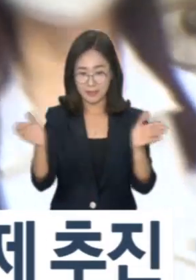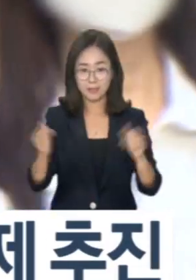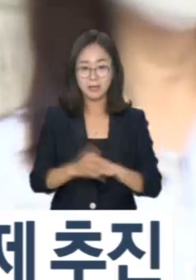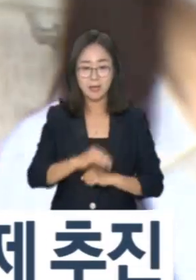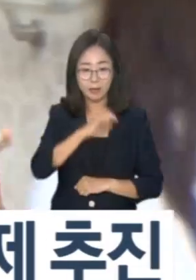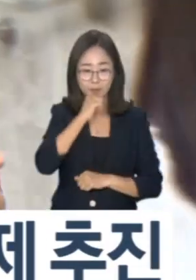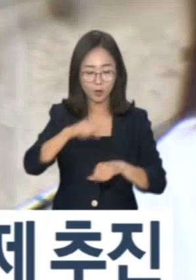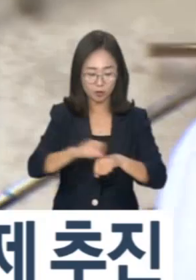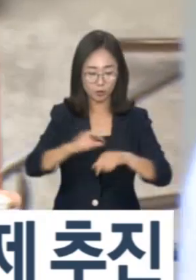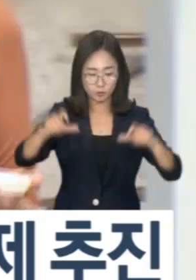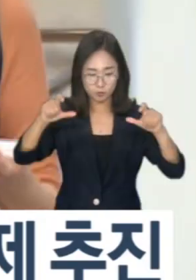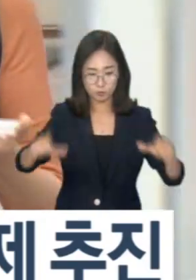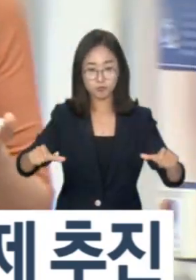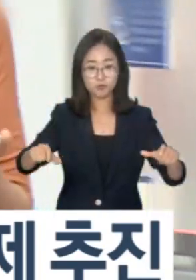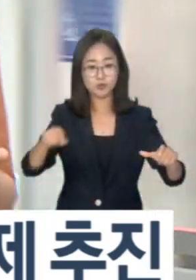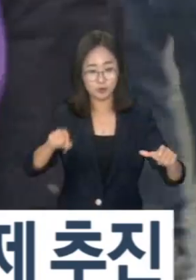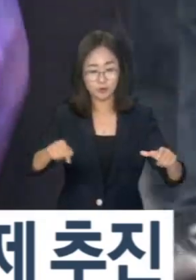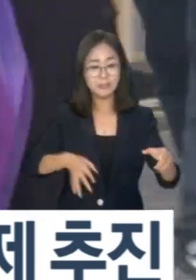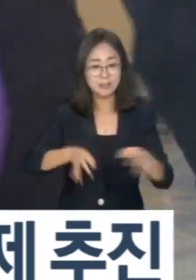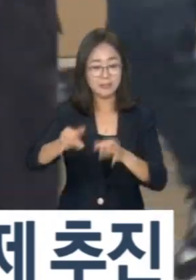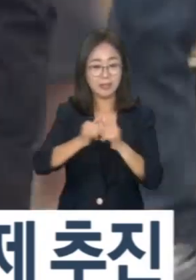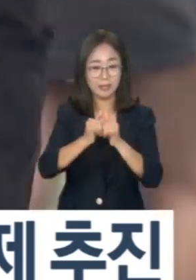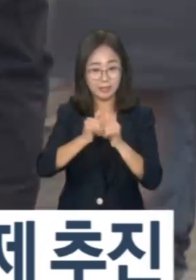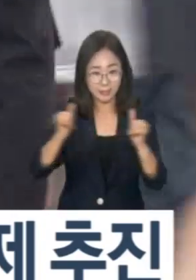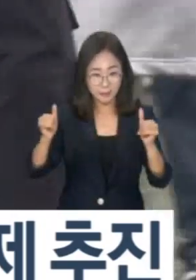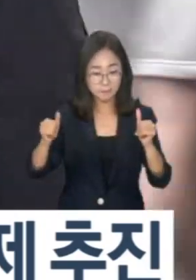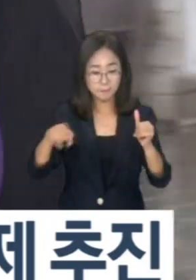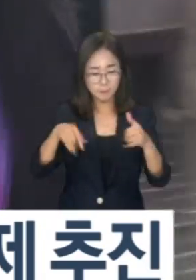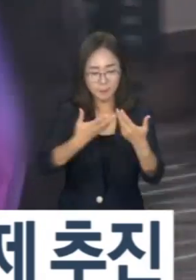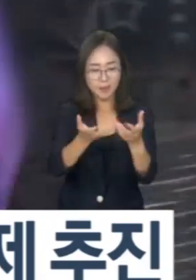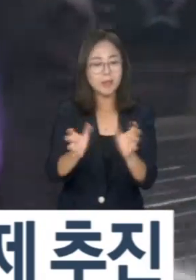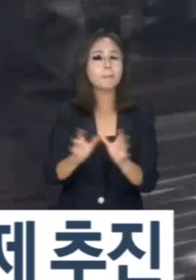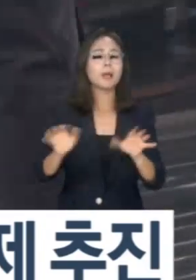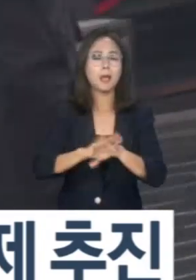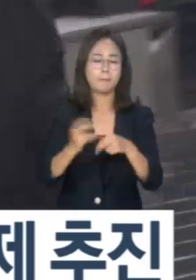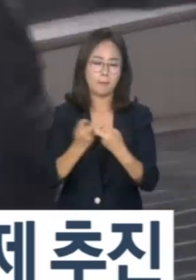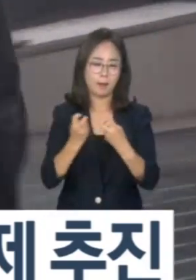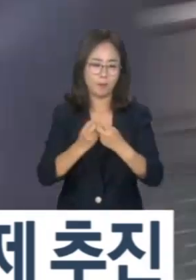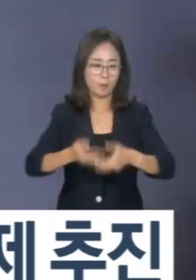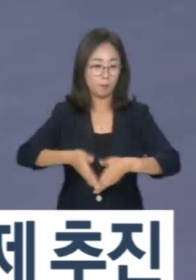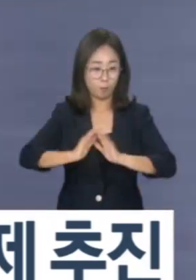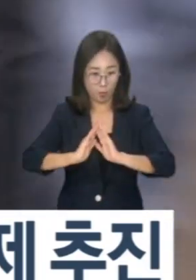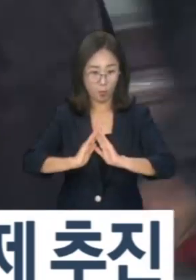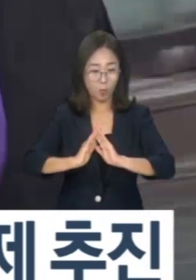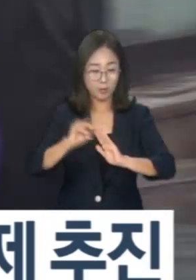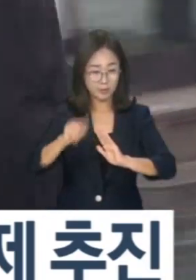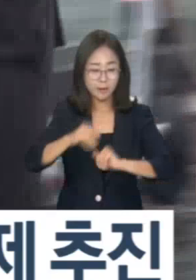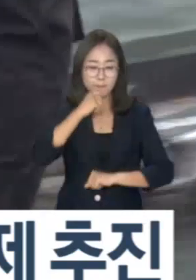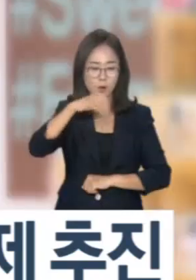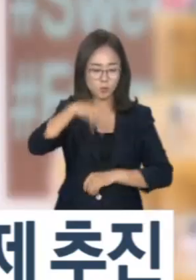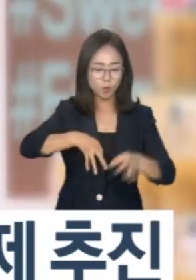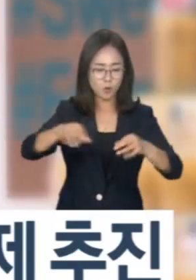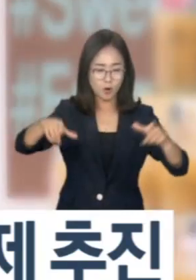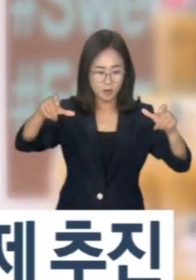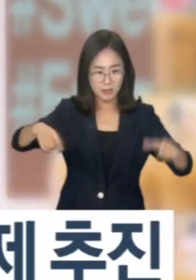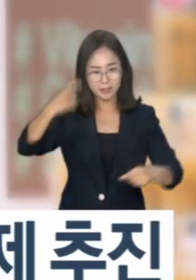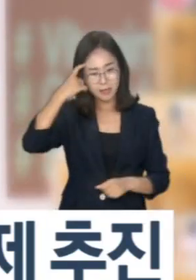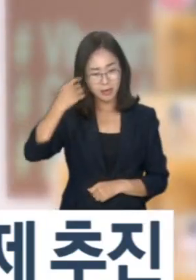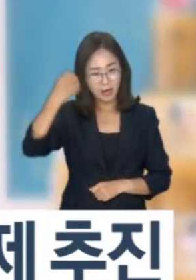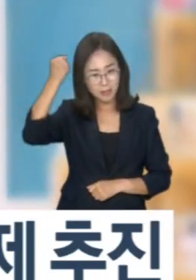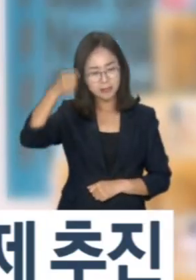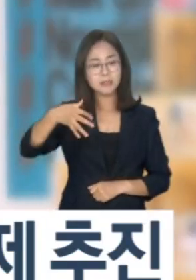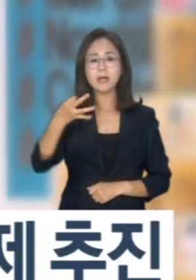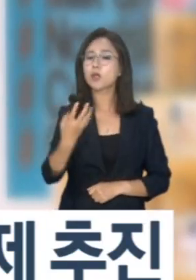군은 명동특구협의회와 명동 상인회 새 주체가 함께 대책반을 꾸려 이달 중에 명동거리 상점을 대상으로